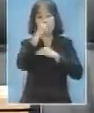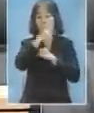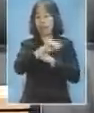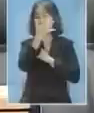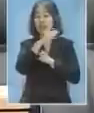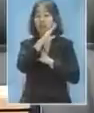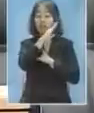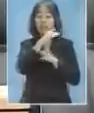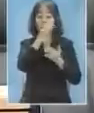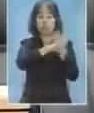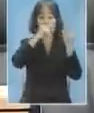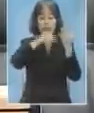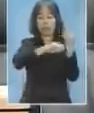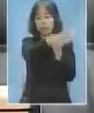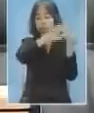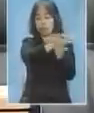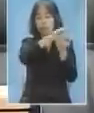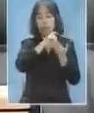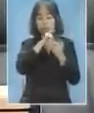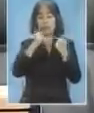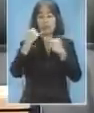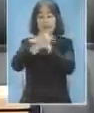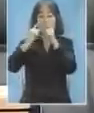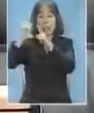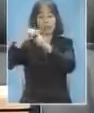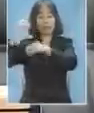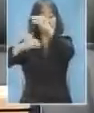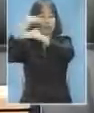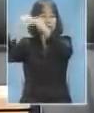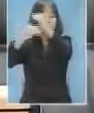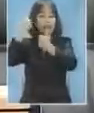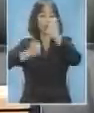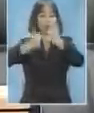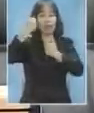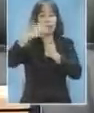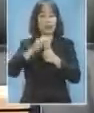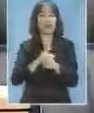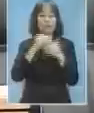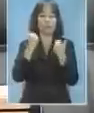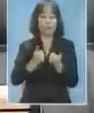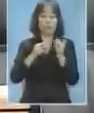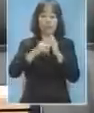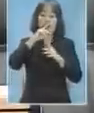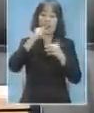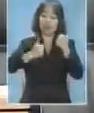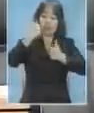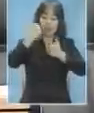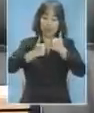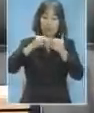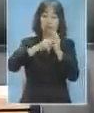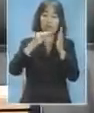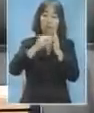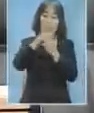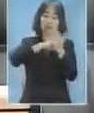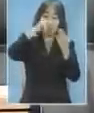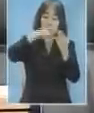สับขาย่ำอยู่กับที่ศักยภาพขีดความสามารถในการแข่งขันของเราไม่แข็งแรงไม่แข่ง